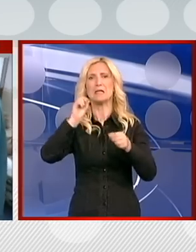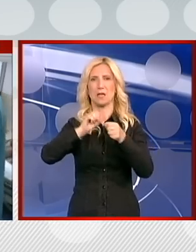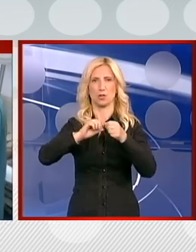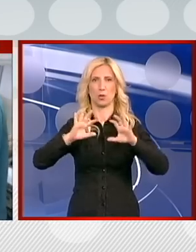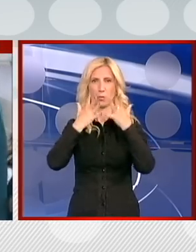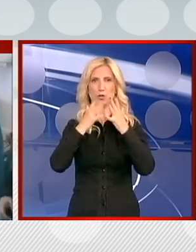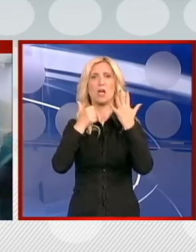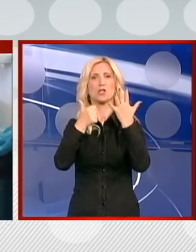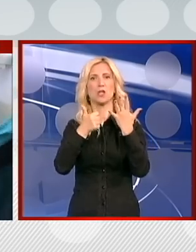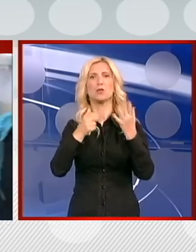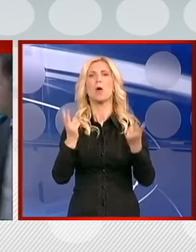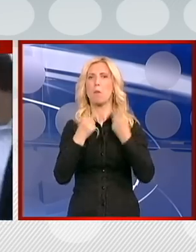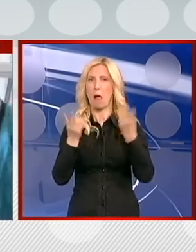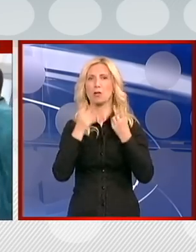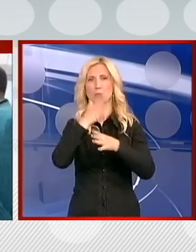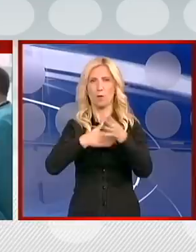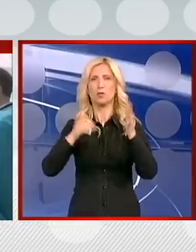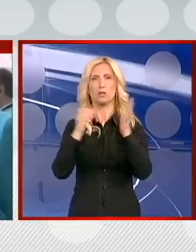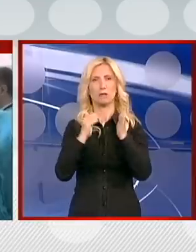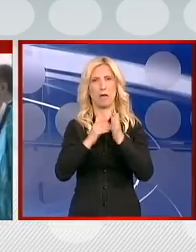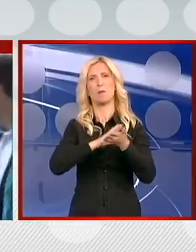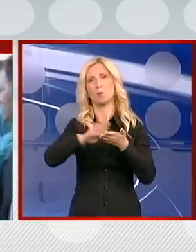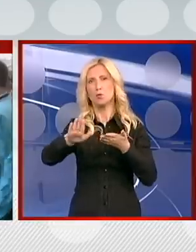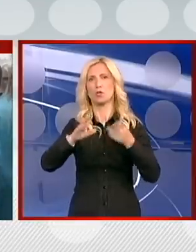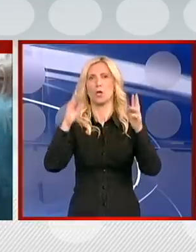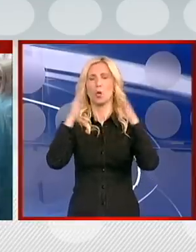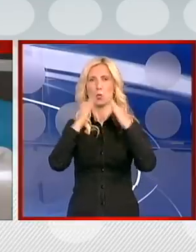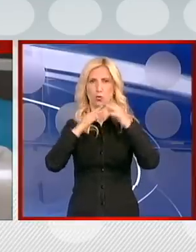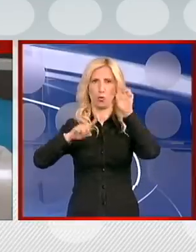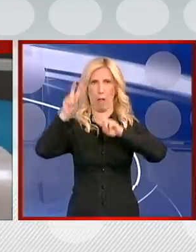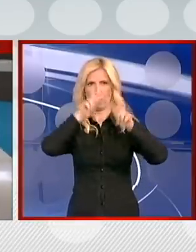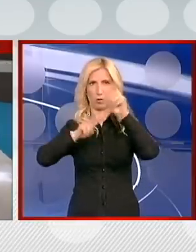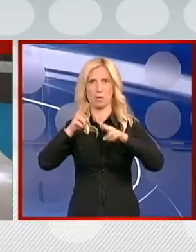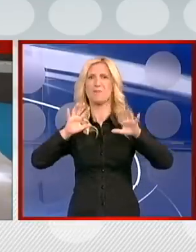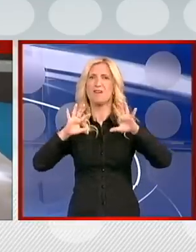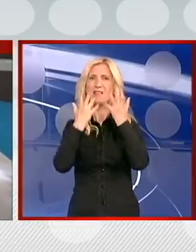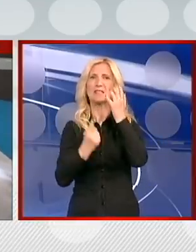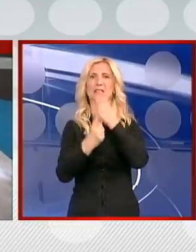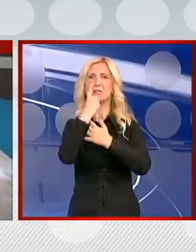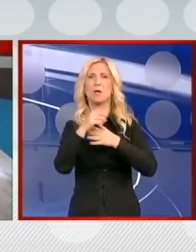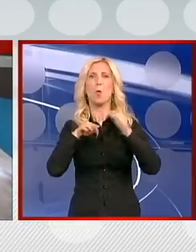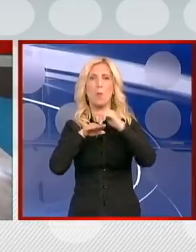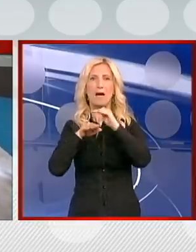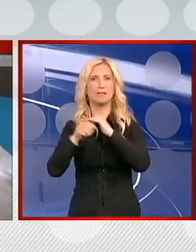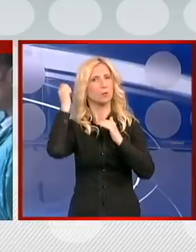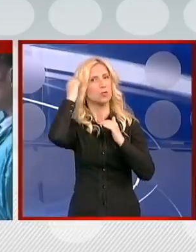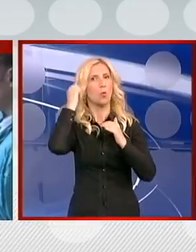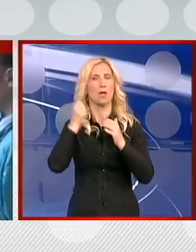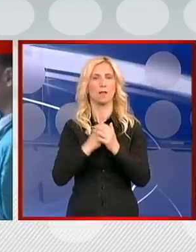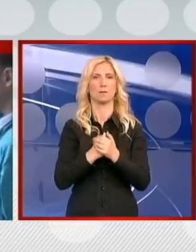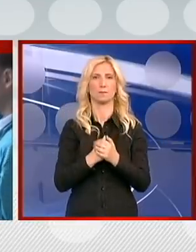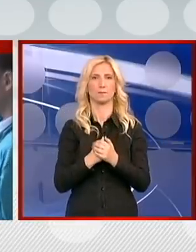požara. 6 je lakše povređeno i trebalo bi da budu pušteni na kućno lečenje. Vatra je izbila u magacinu za ugalj.